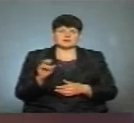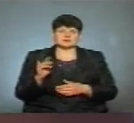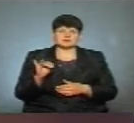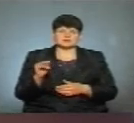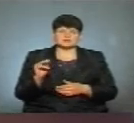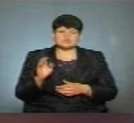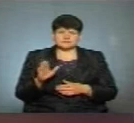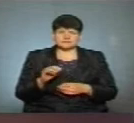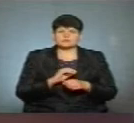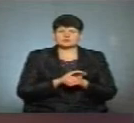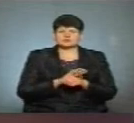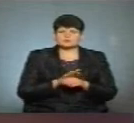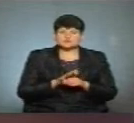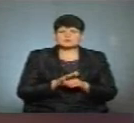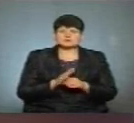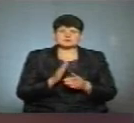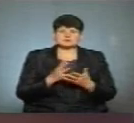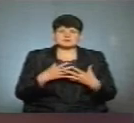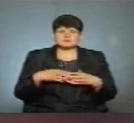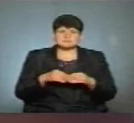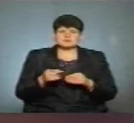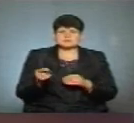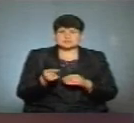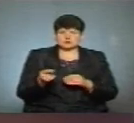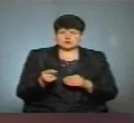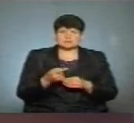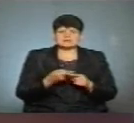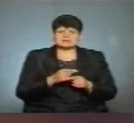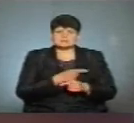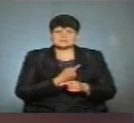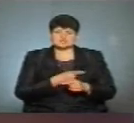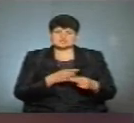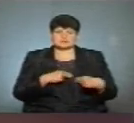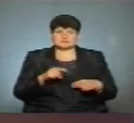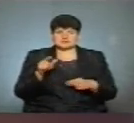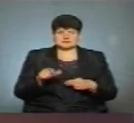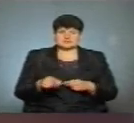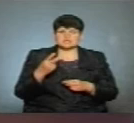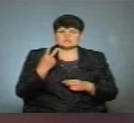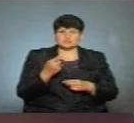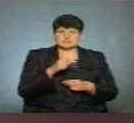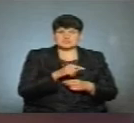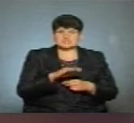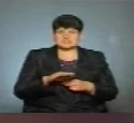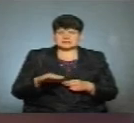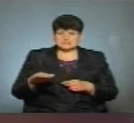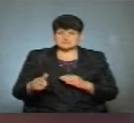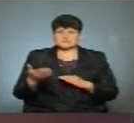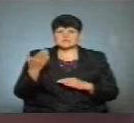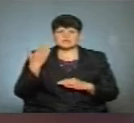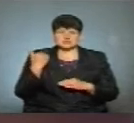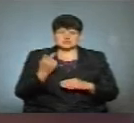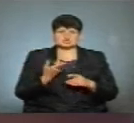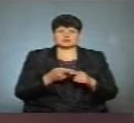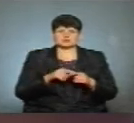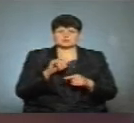словами, COVID-19 інфікувалася сім'я з Тернополя, це медична працівниця та двоє її дітей. До цього коронавірус